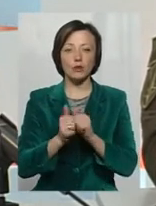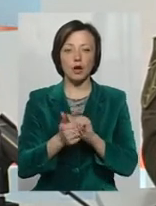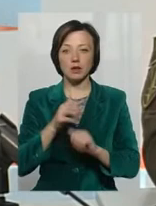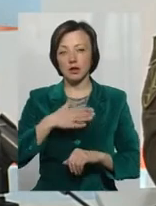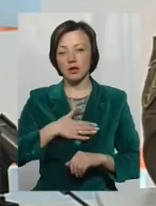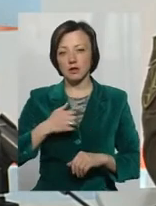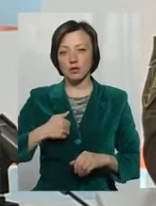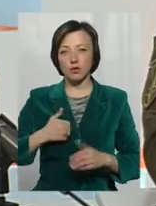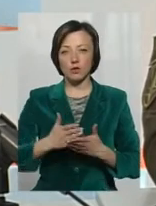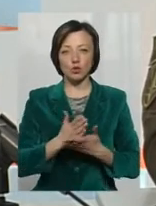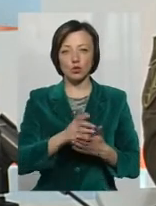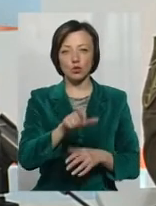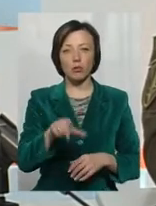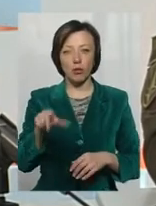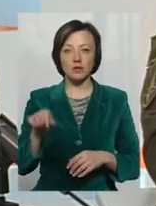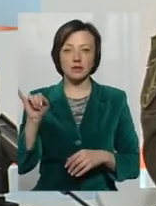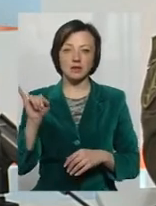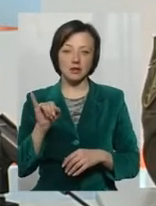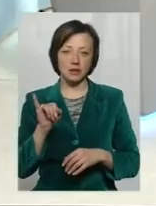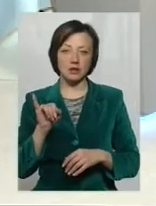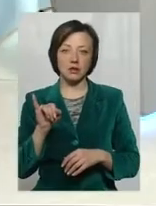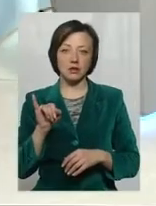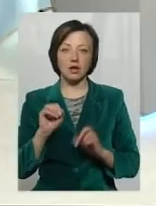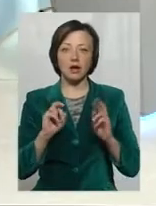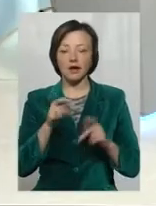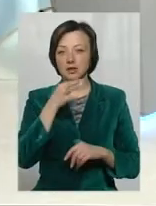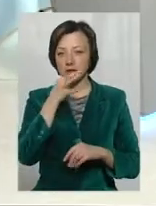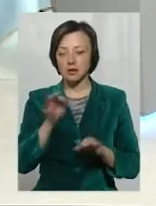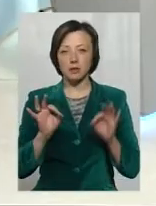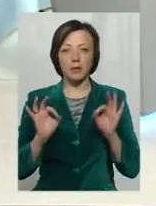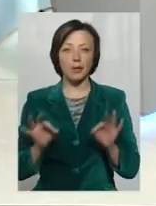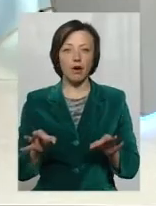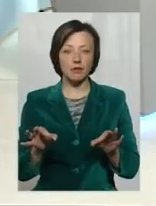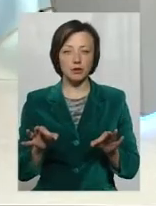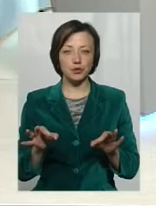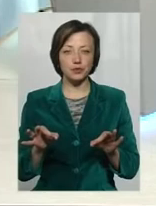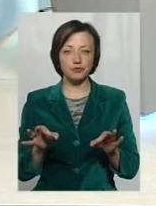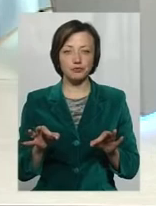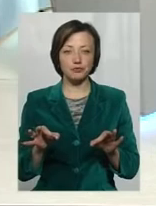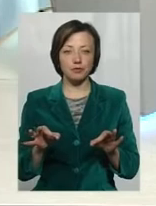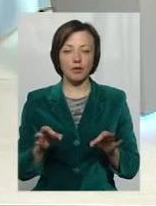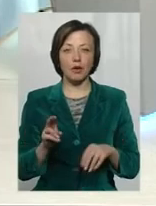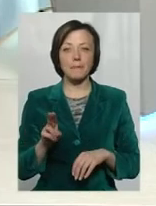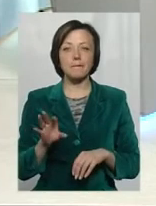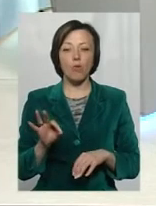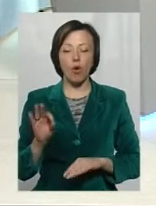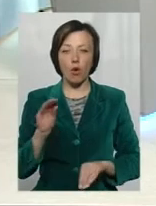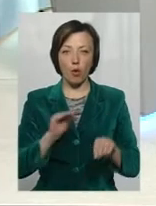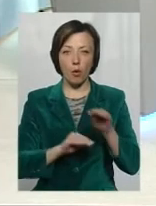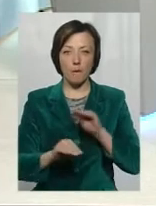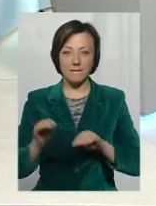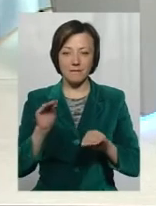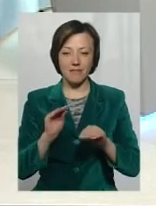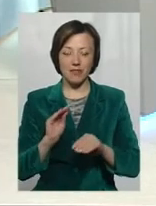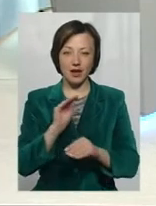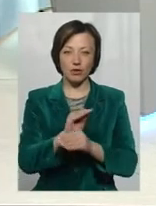військовослужбовців. І, як сказати правильно, по мірі комплектування у нас